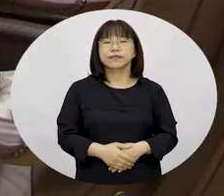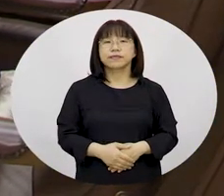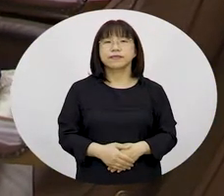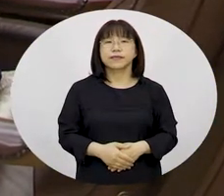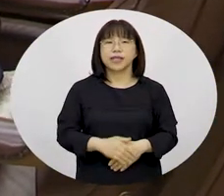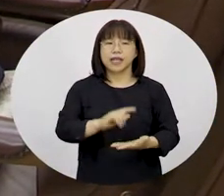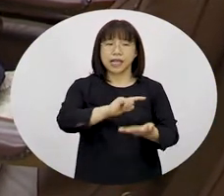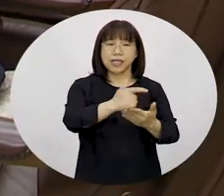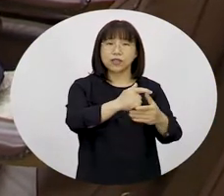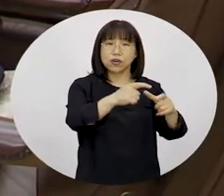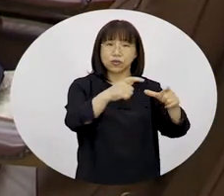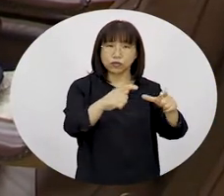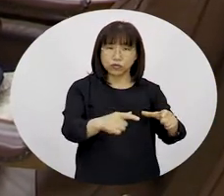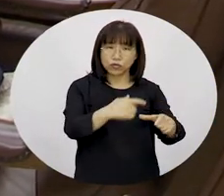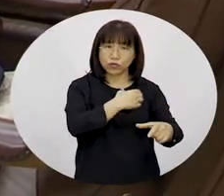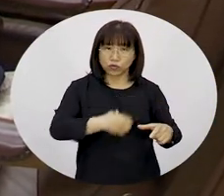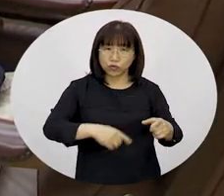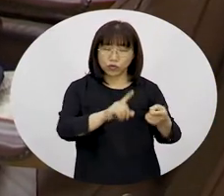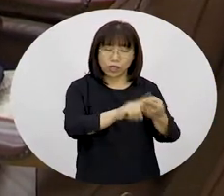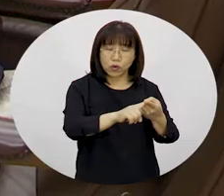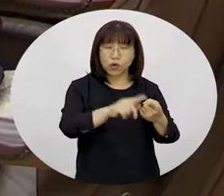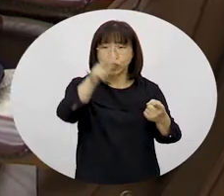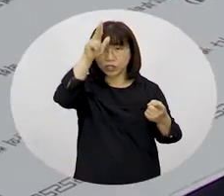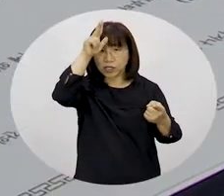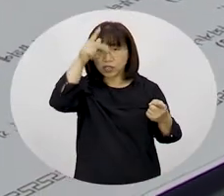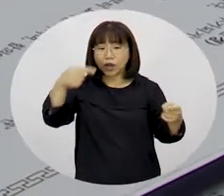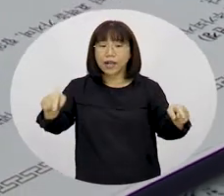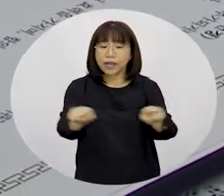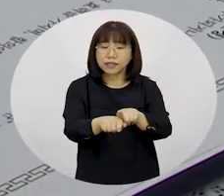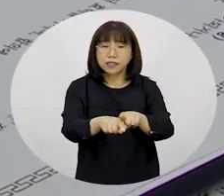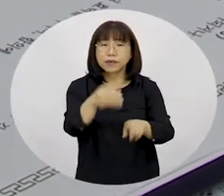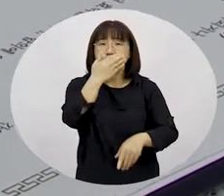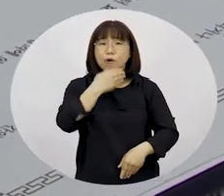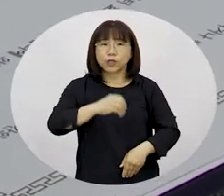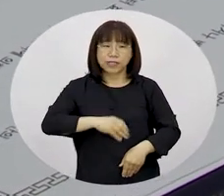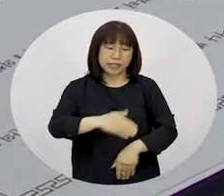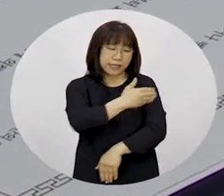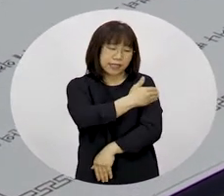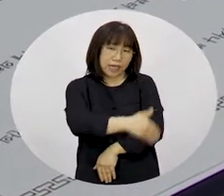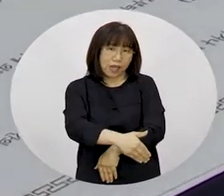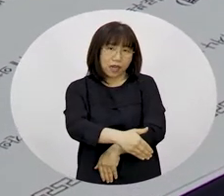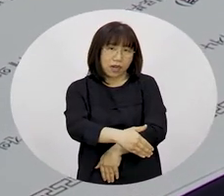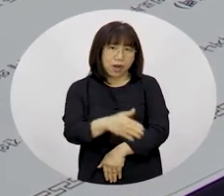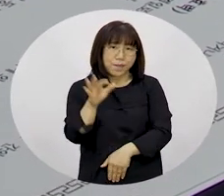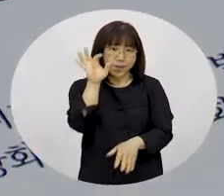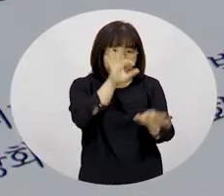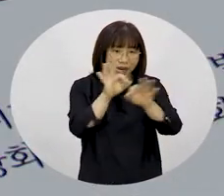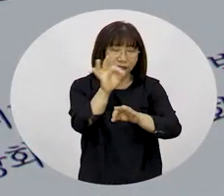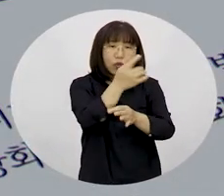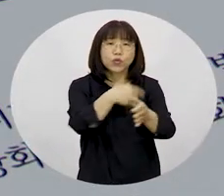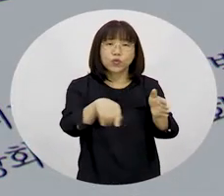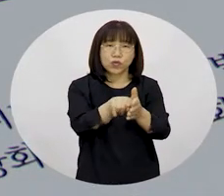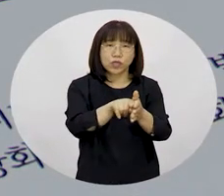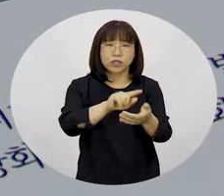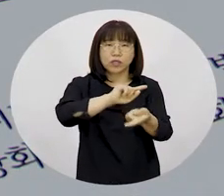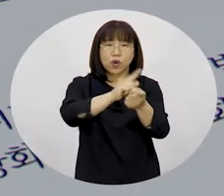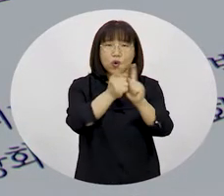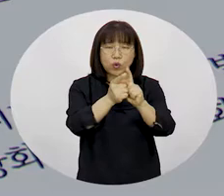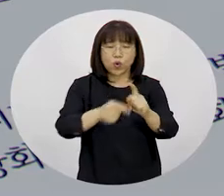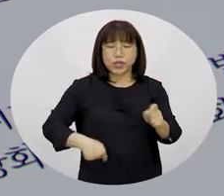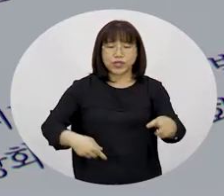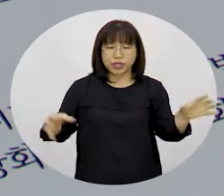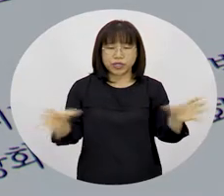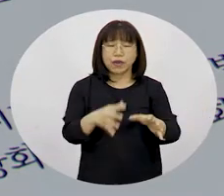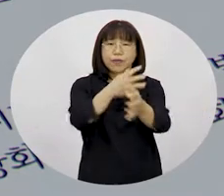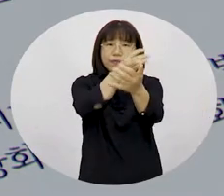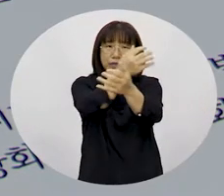이날 협약식에서 는 먼저 강서구 강서 경찰서 간 복지사각지대 발굴 지원을 위한 업무 협약이 체결돼 씁니다